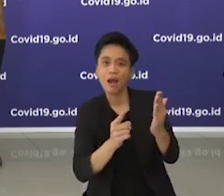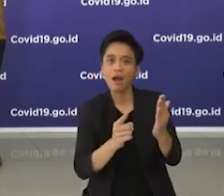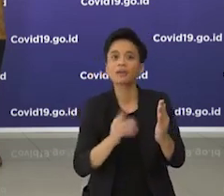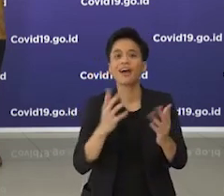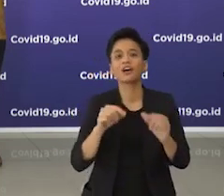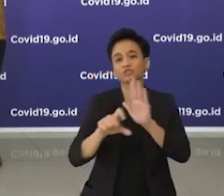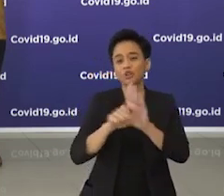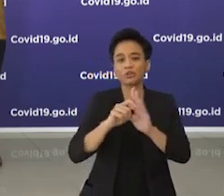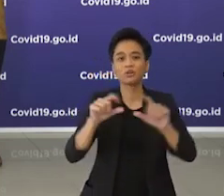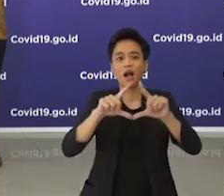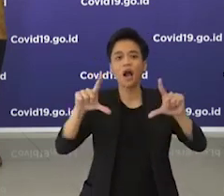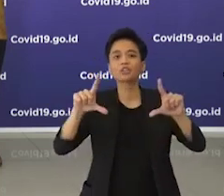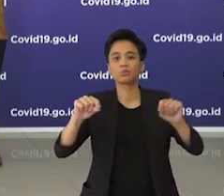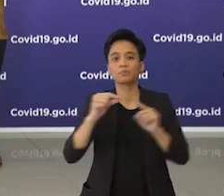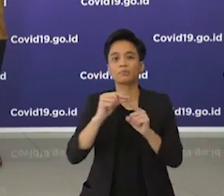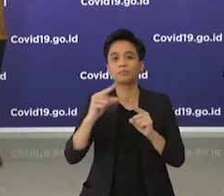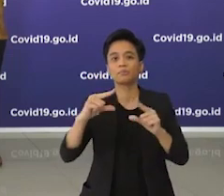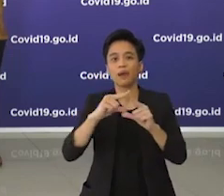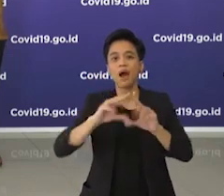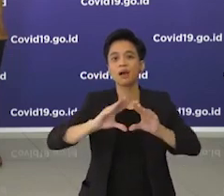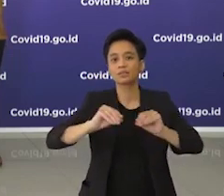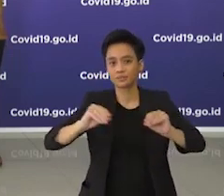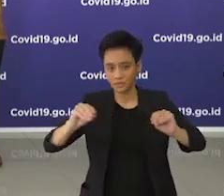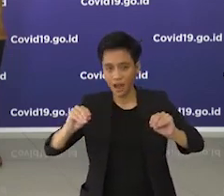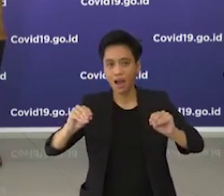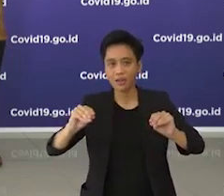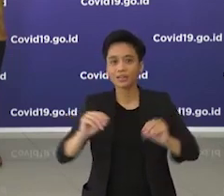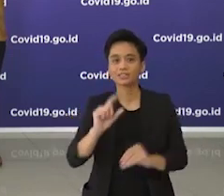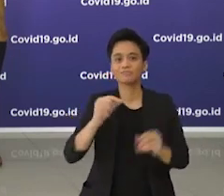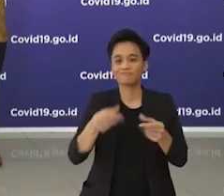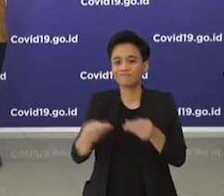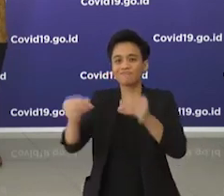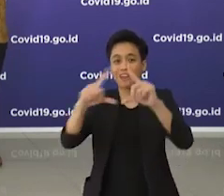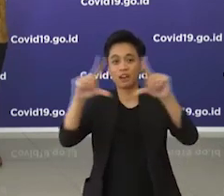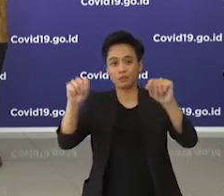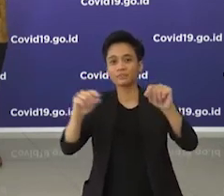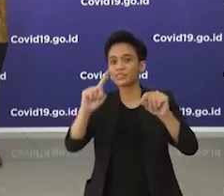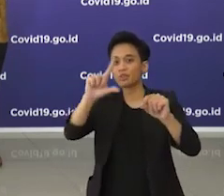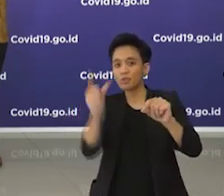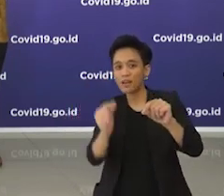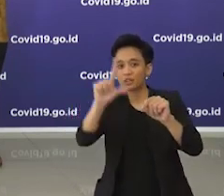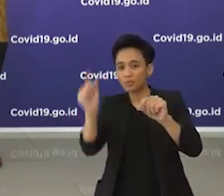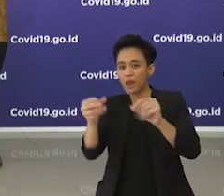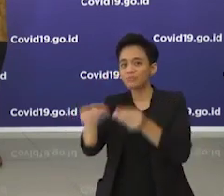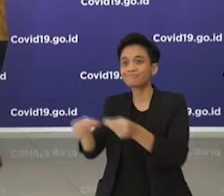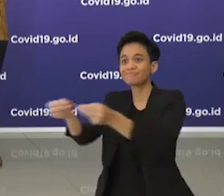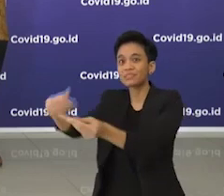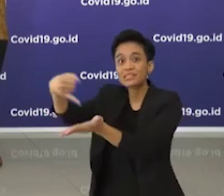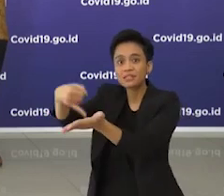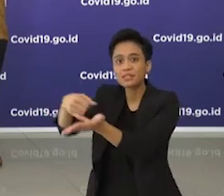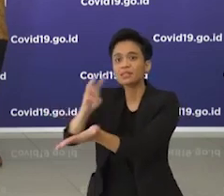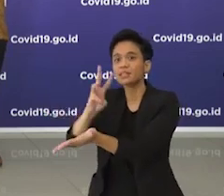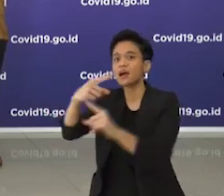kartu pra kerja dengan insentif bulanan yang mencapai tiga setengah juta